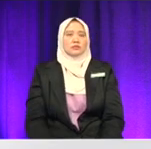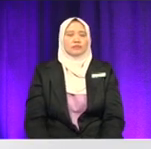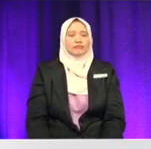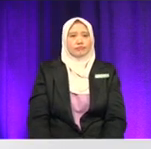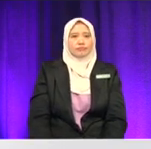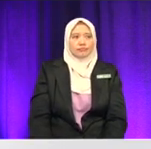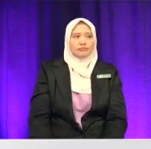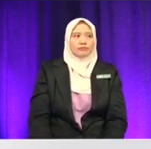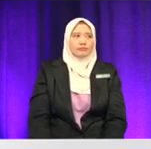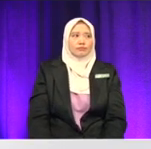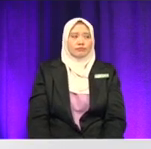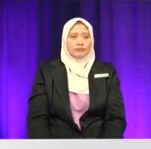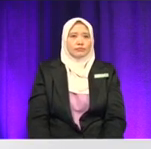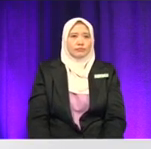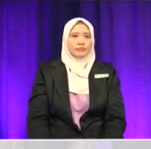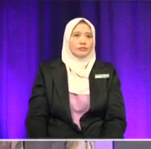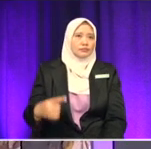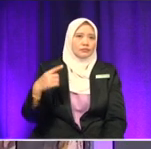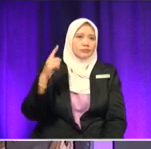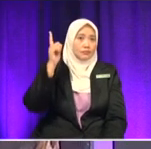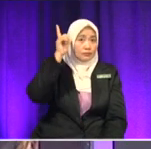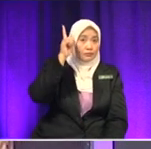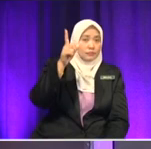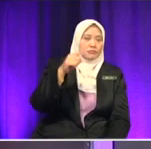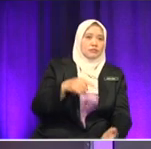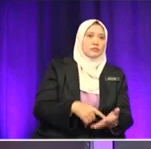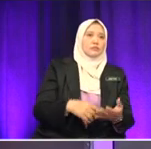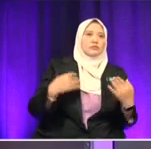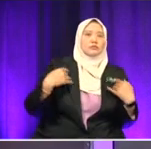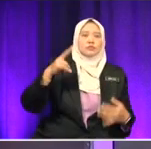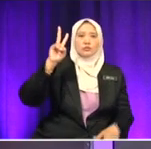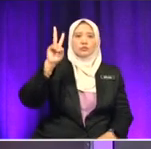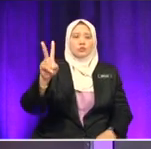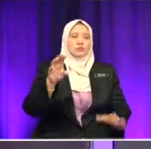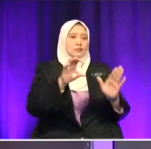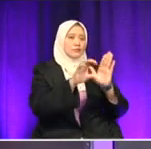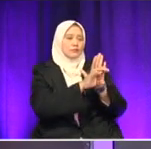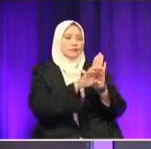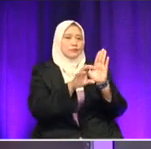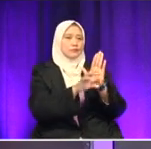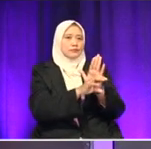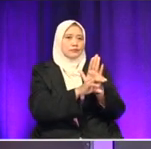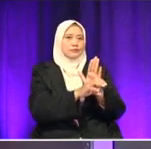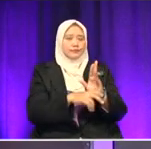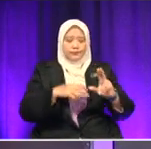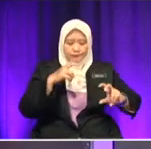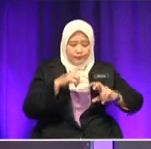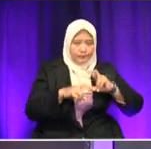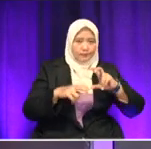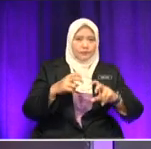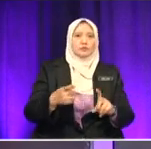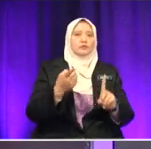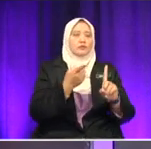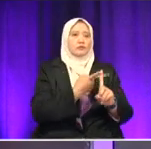dan juga nutrien. Mari kita lihat di sini. Okey, ada dua gambar eksperimen dekat sini. Satu berkelembapan tinggi dan